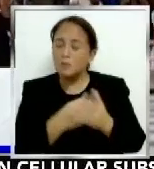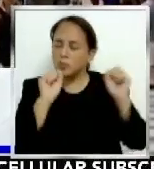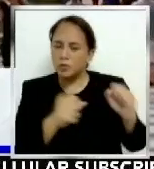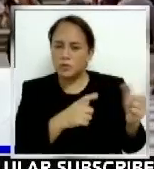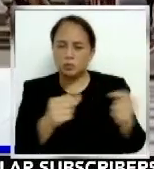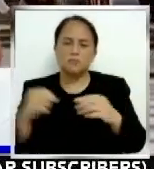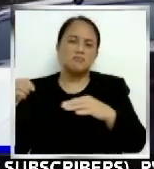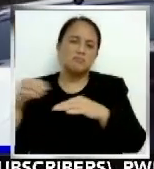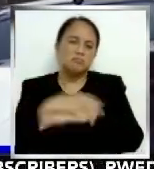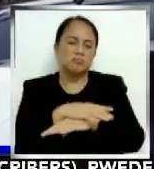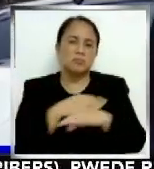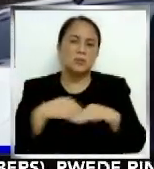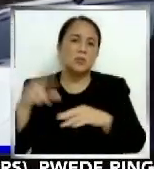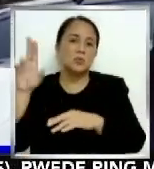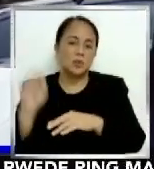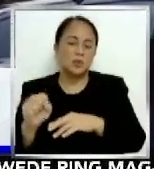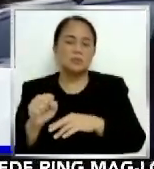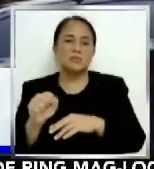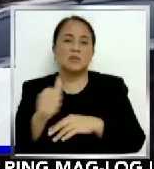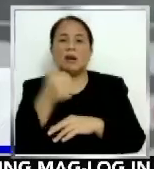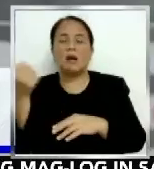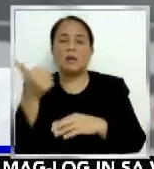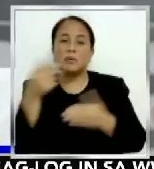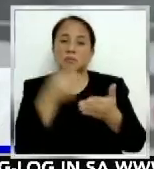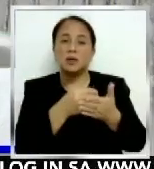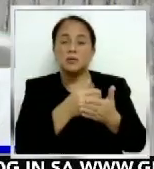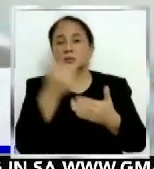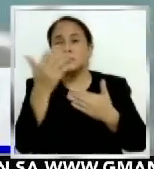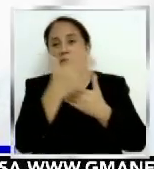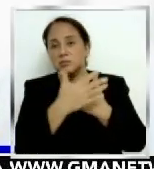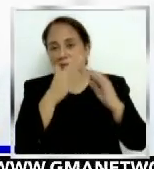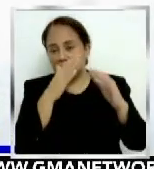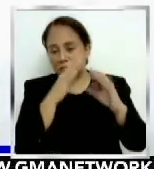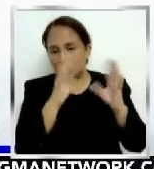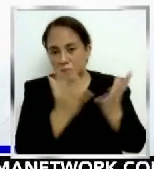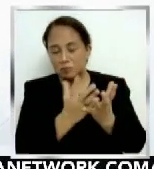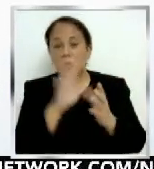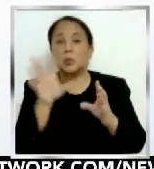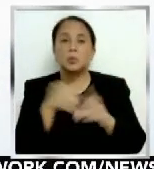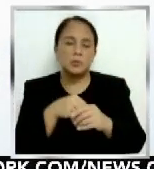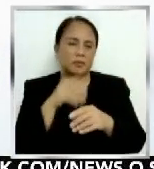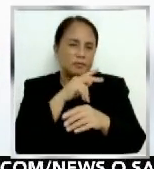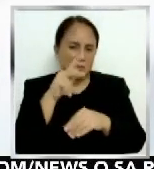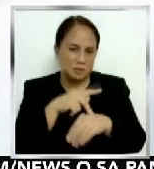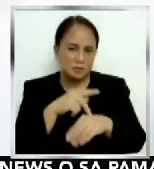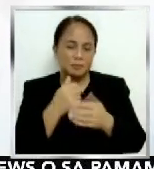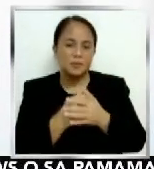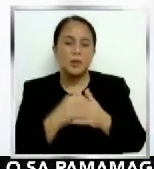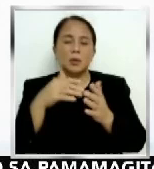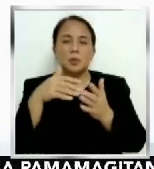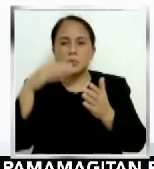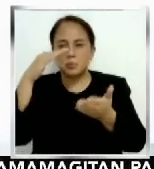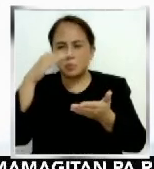ng Amerika ang iba't ibang currency sa buong mundo, maging ang Philippine peso. Dahan-dahang humina ang piso kontra